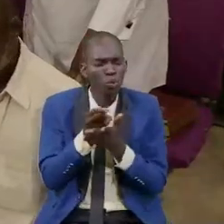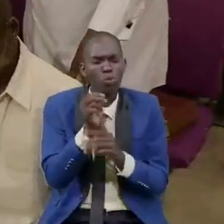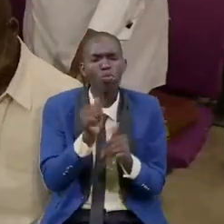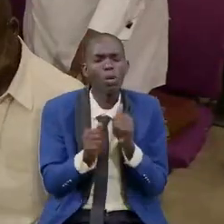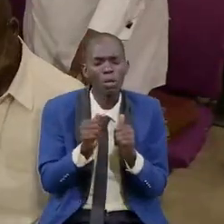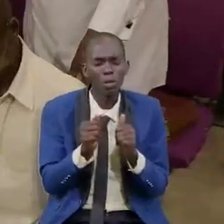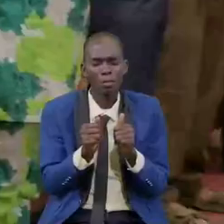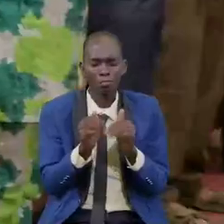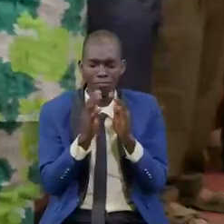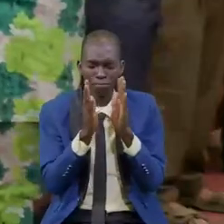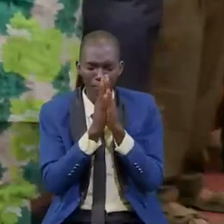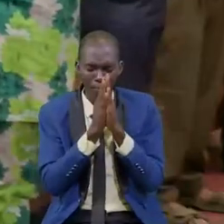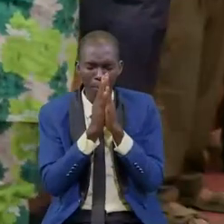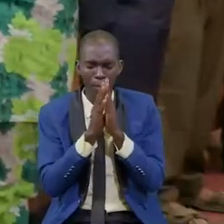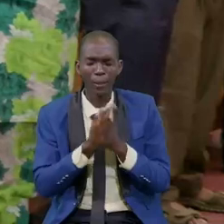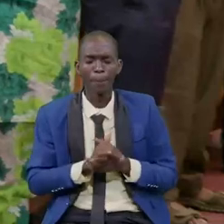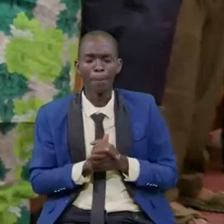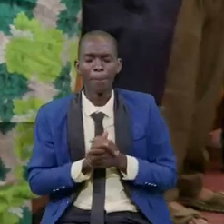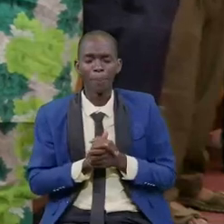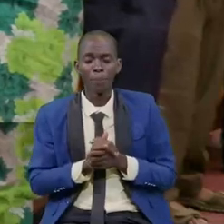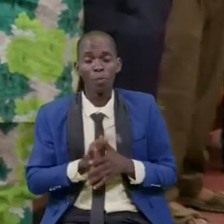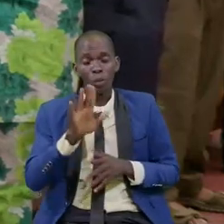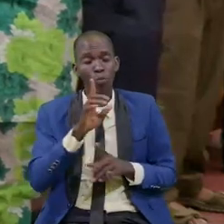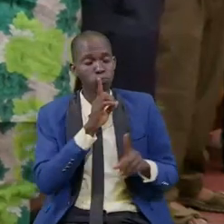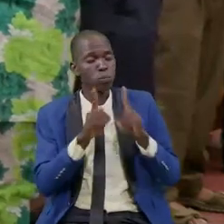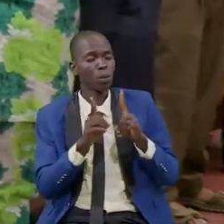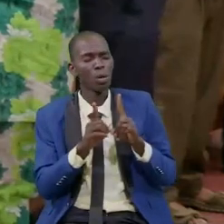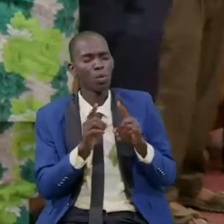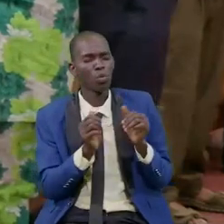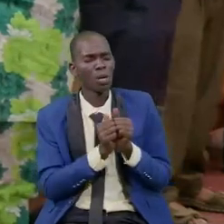disent la réalité? Est-ce que